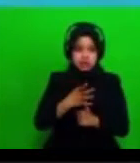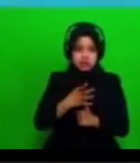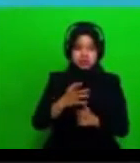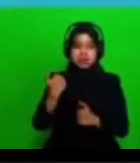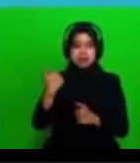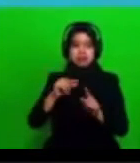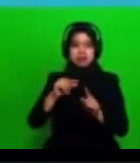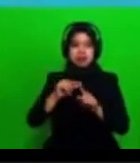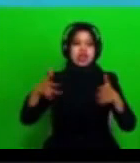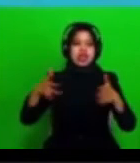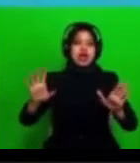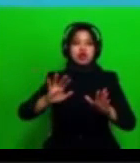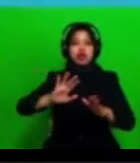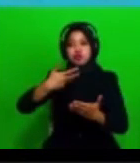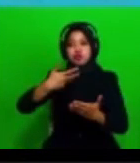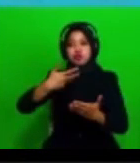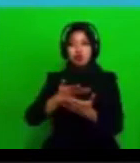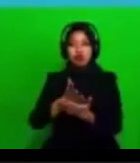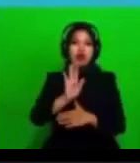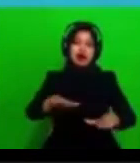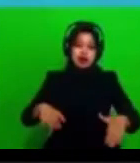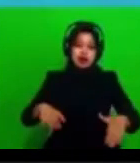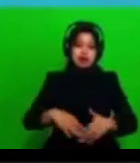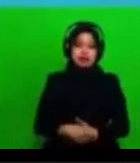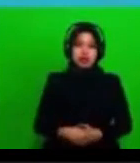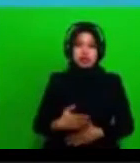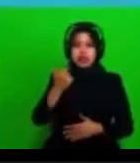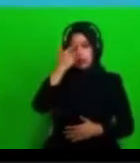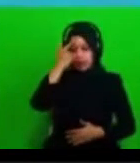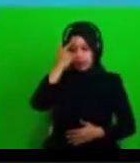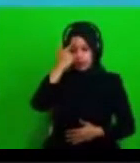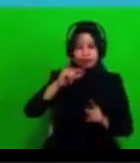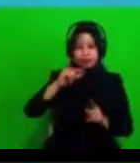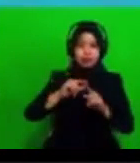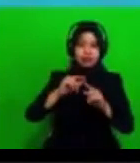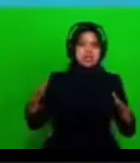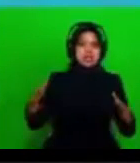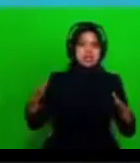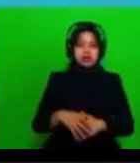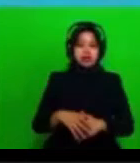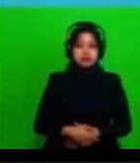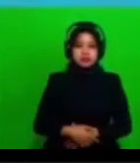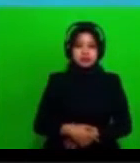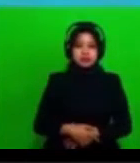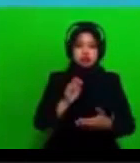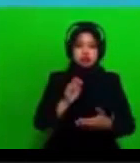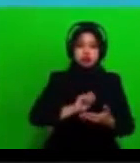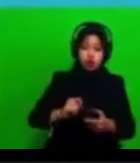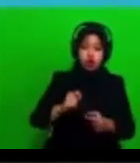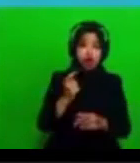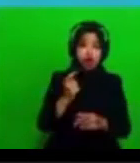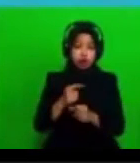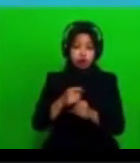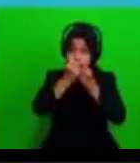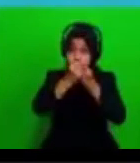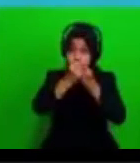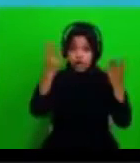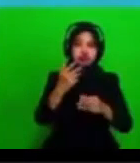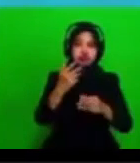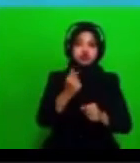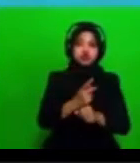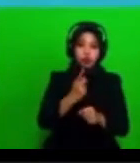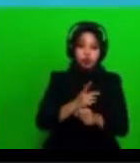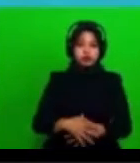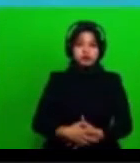pelajar Pancasila. Itu siswanya, pelajar Pancasila yang tadi saya jelaskan di depan. kepala sekolah dan guru, jelas guru